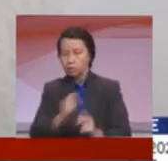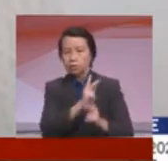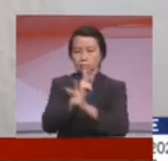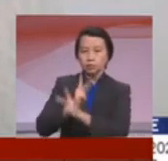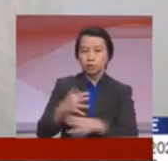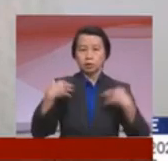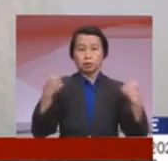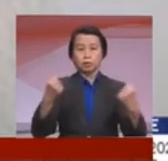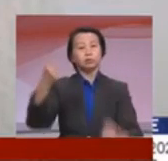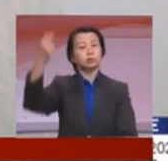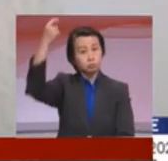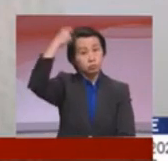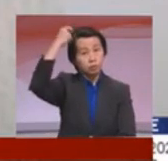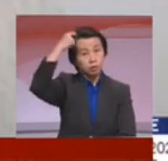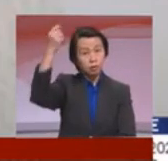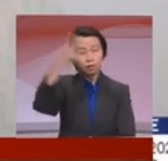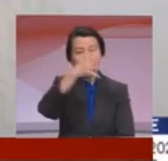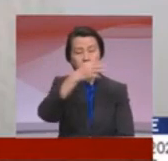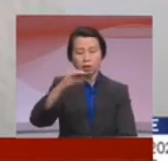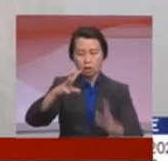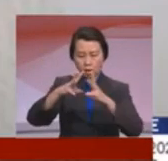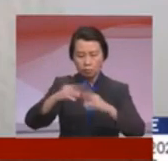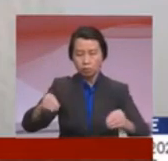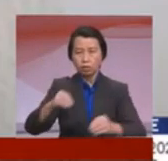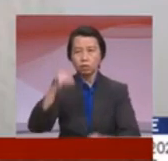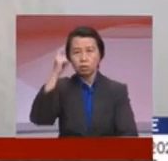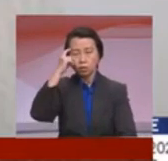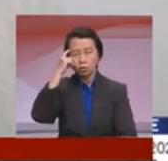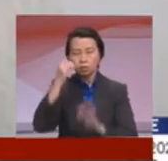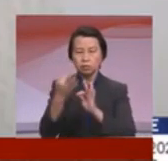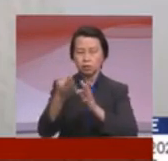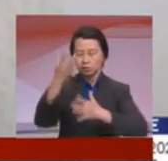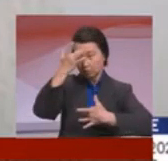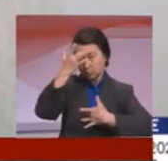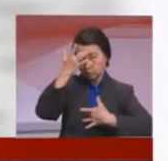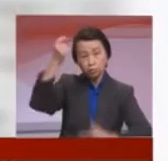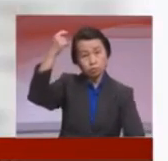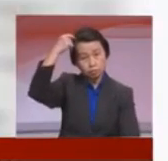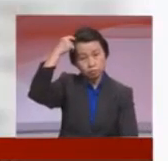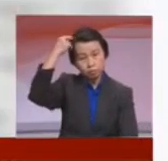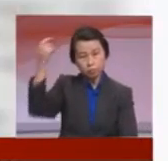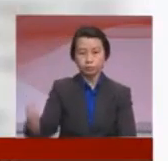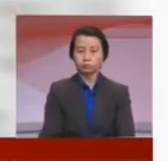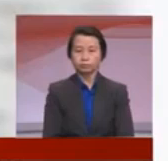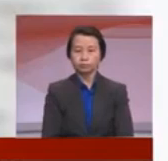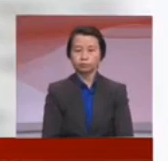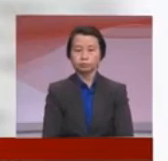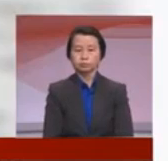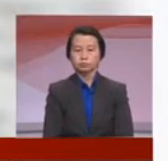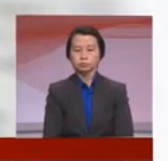penjagaan kesihatan mental dan menangani stigma terhadap penyakit mental.